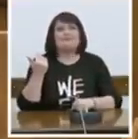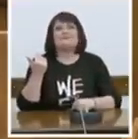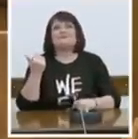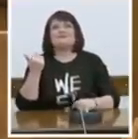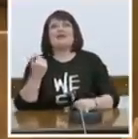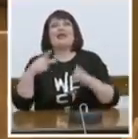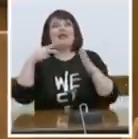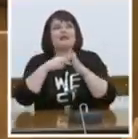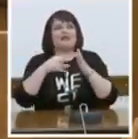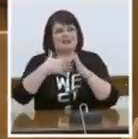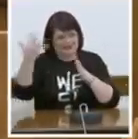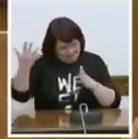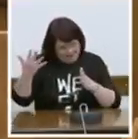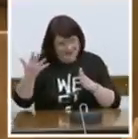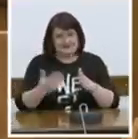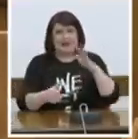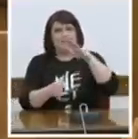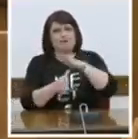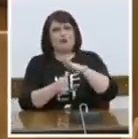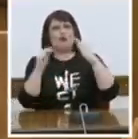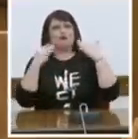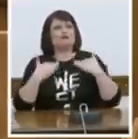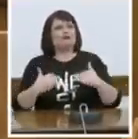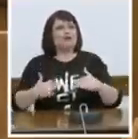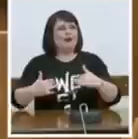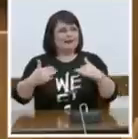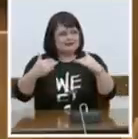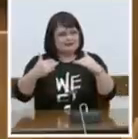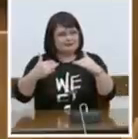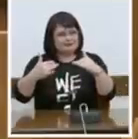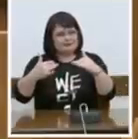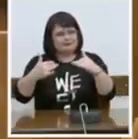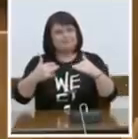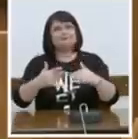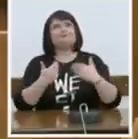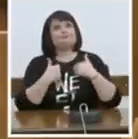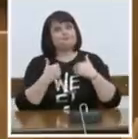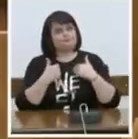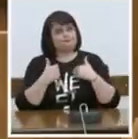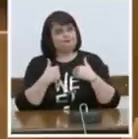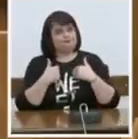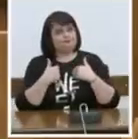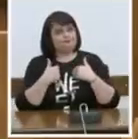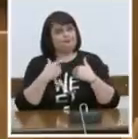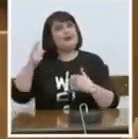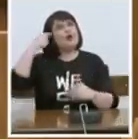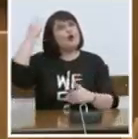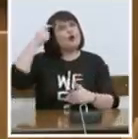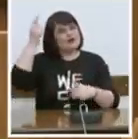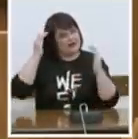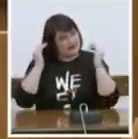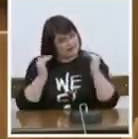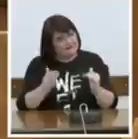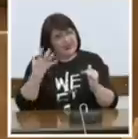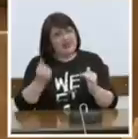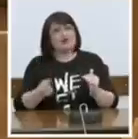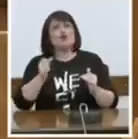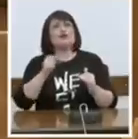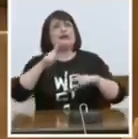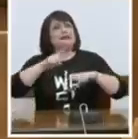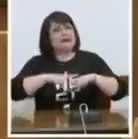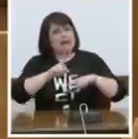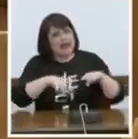2015, ως πρόεδρος της Βουλής, εξακολουθώντας να είμαι γεμάτη όνειρα για τη χώρα μου και για